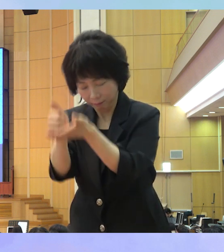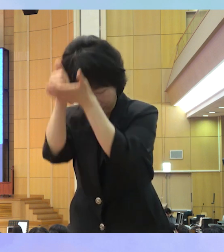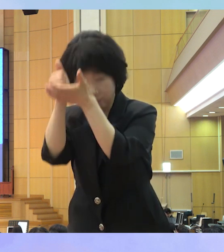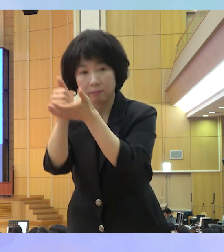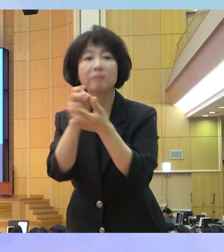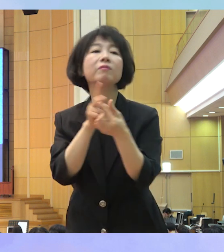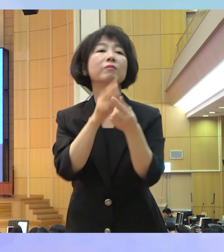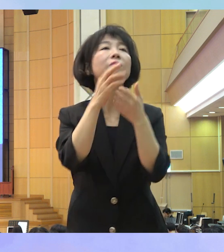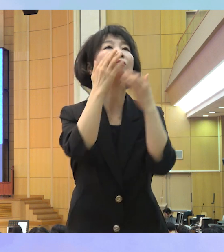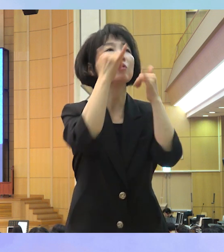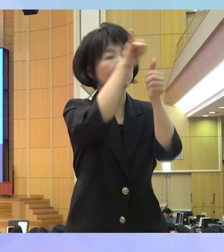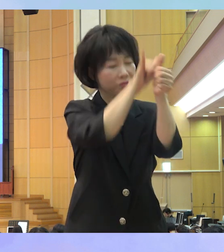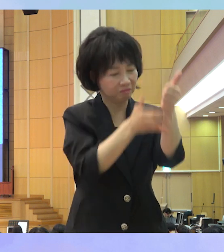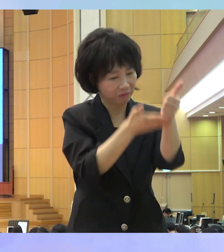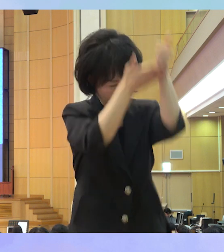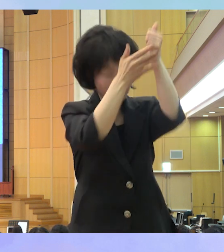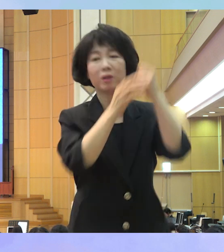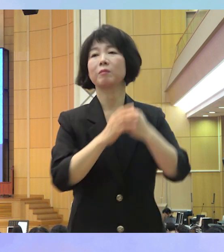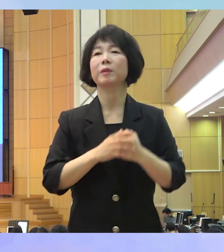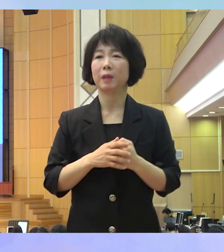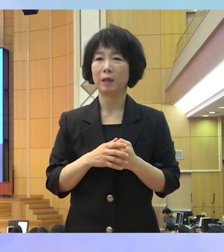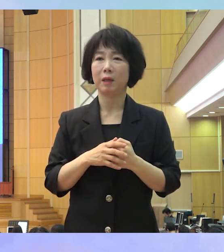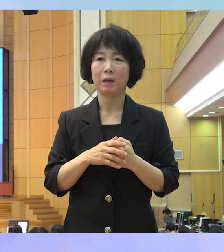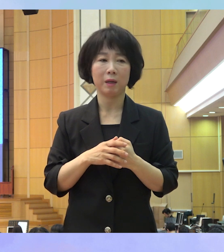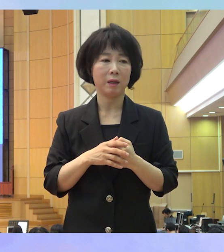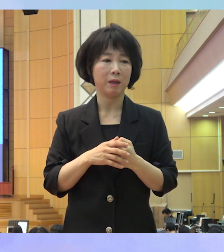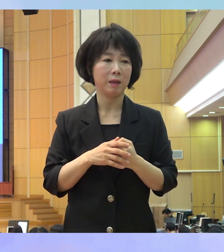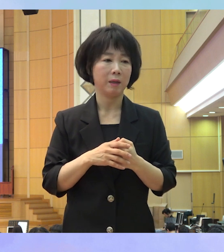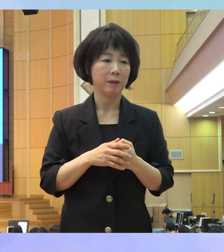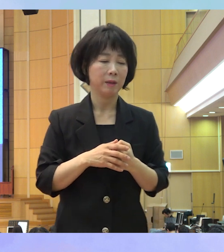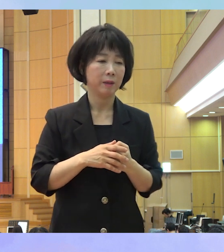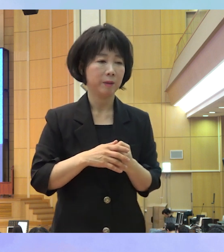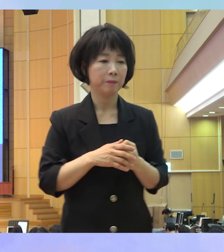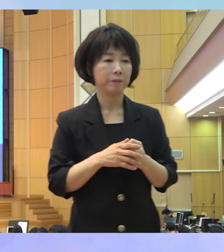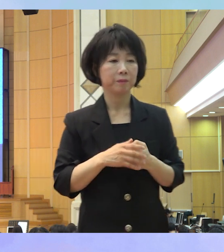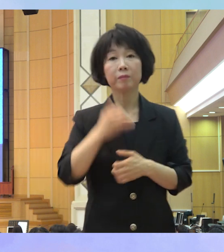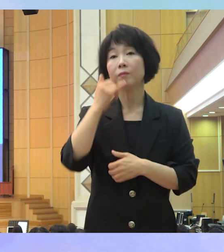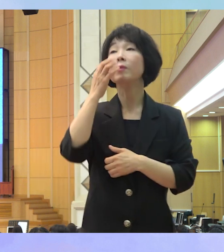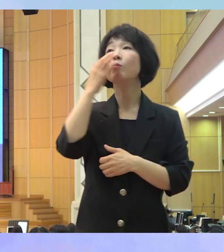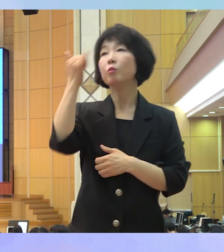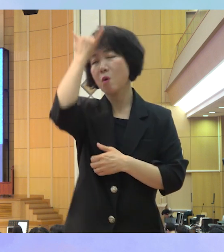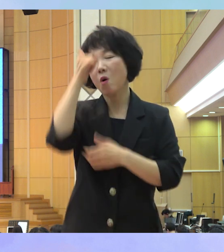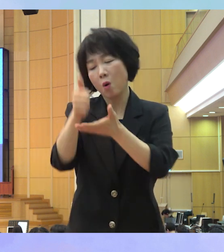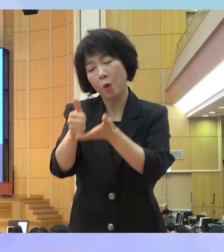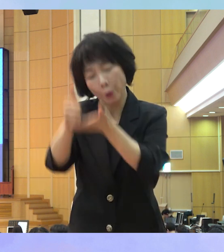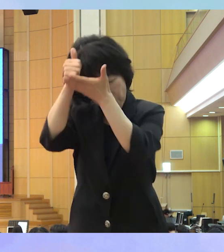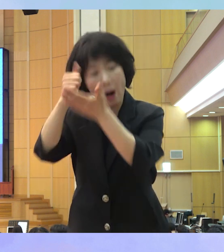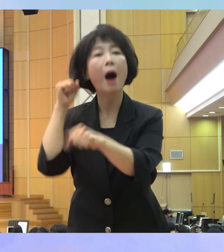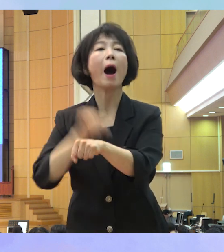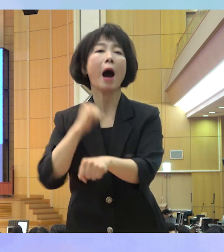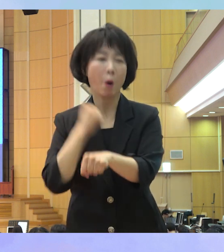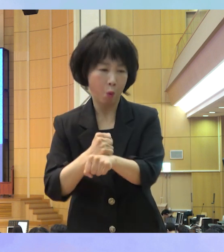보세요. 우리가 부모님께 뭐 해야 된다고 그랬죠? 공경해야 된다. 그리고 부모님께 효를 다해야 된다. 그렇죠?